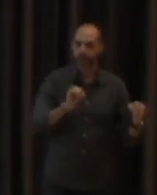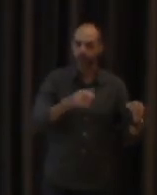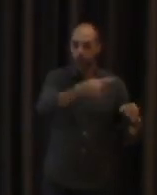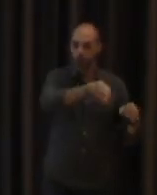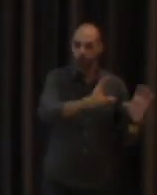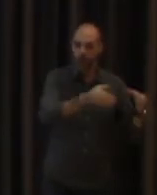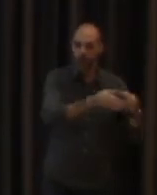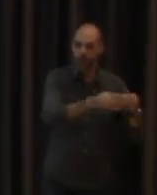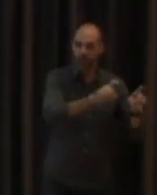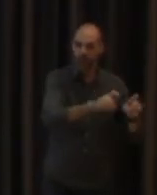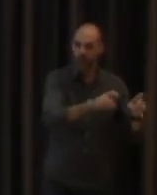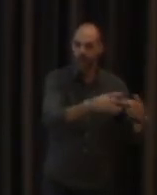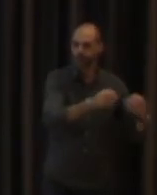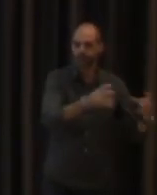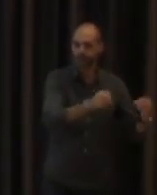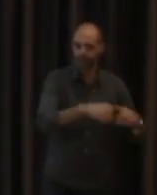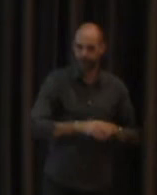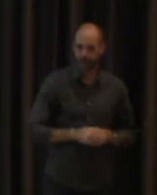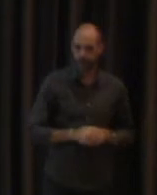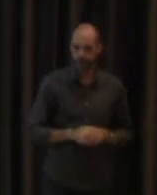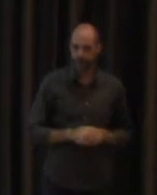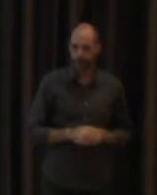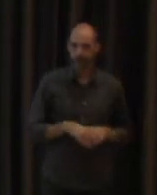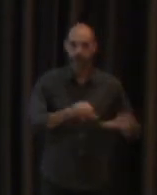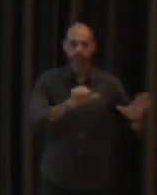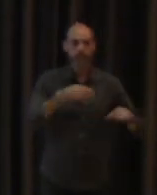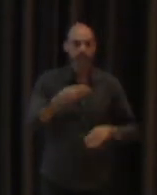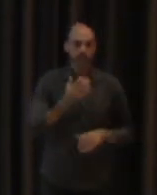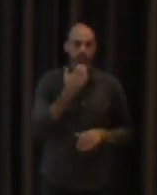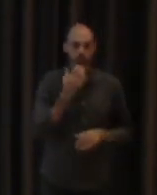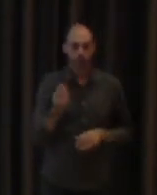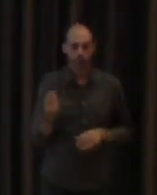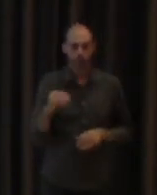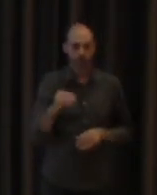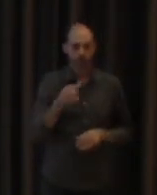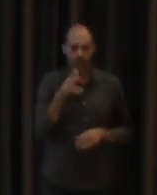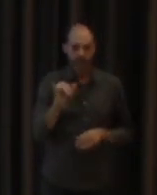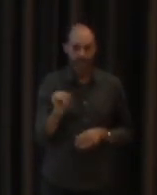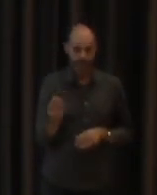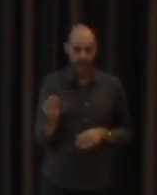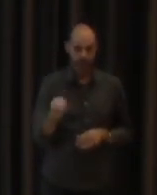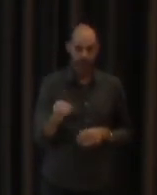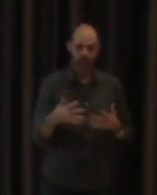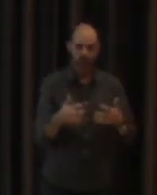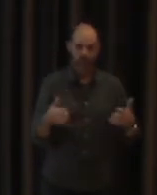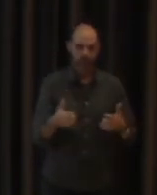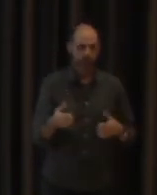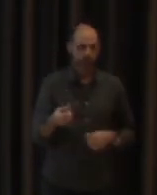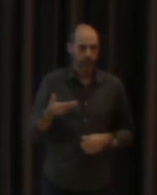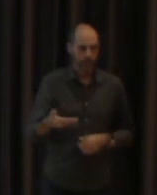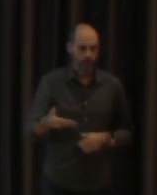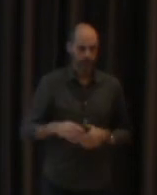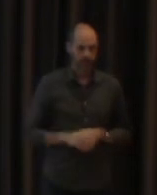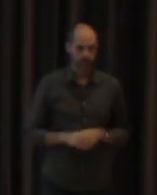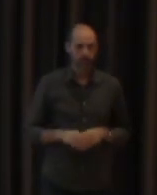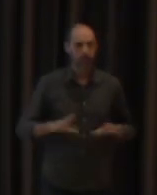s'avenen. Si ara a 6b, per exemple, hi afegim el pronom i, la frase serà bona,